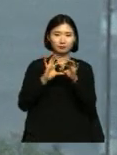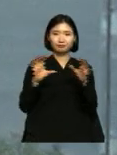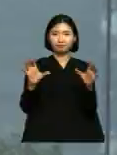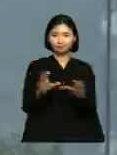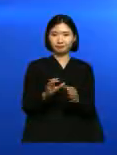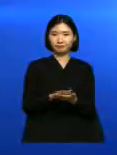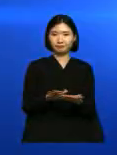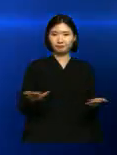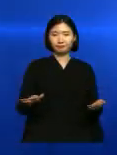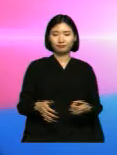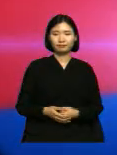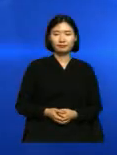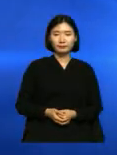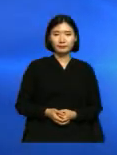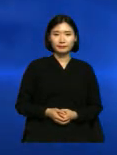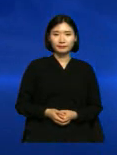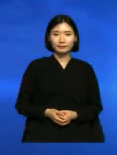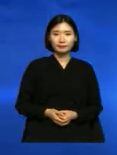기자입니다